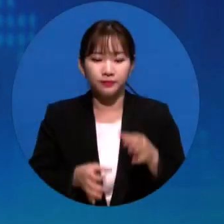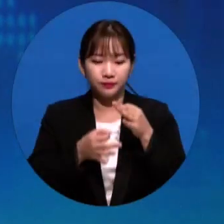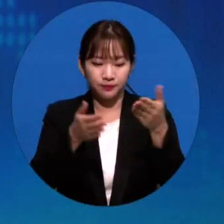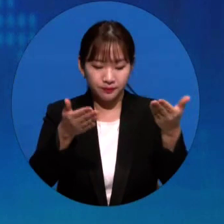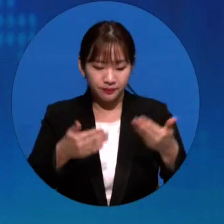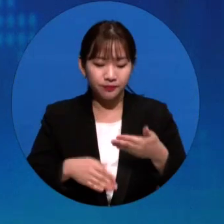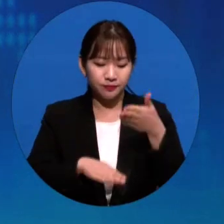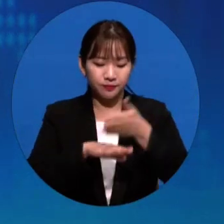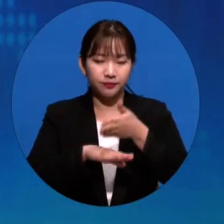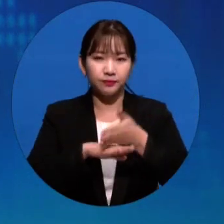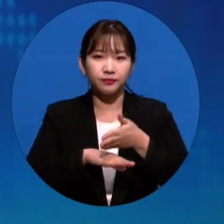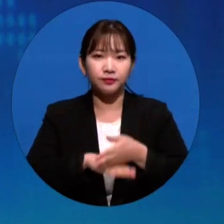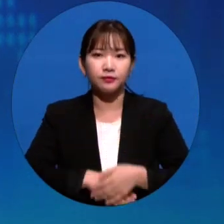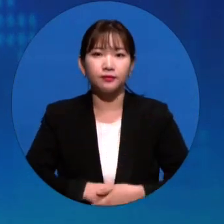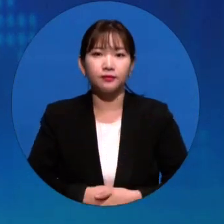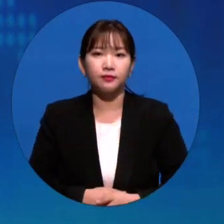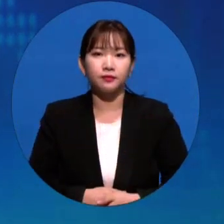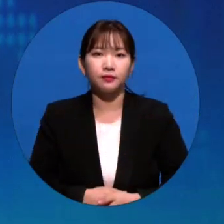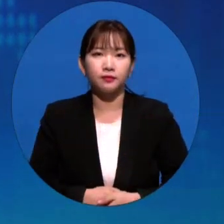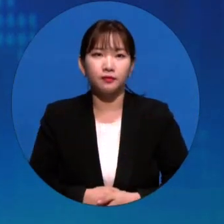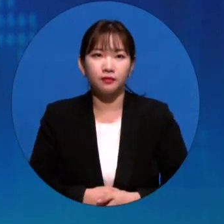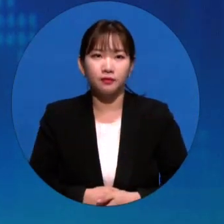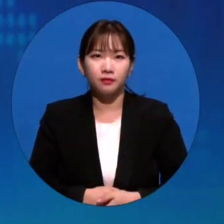성금을 보내주신 분들께 감사드립니다.